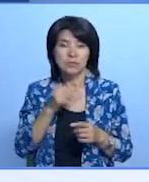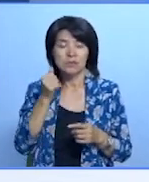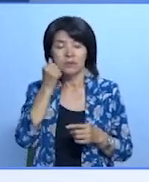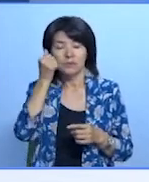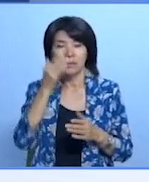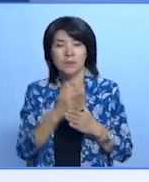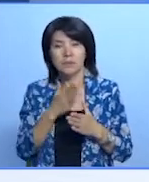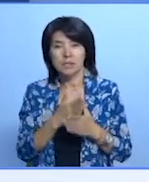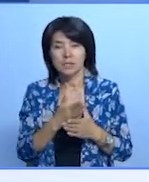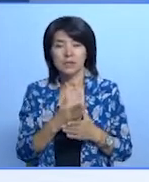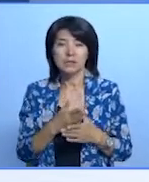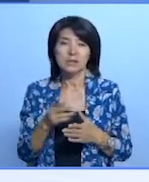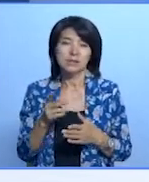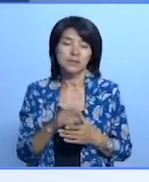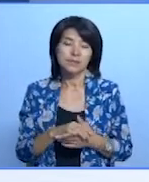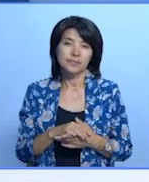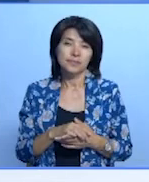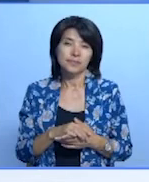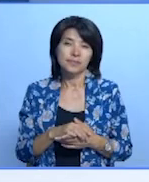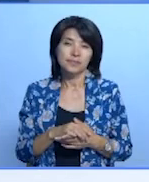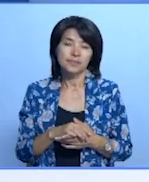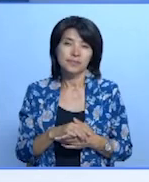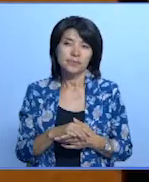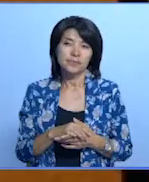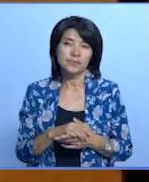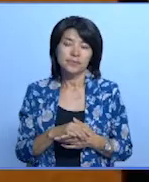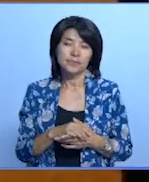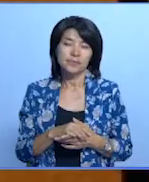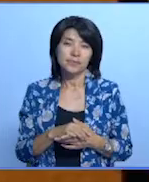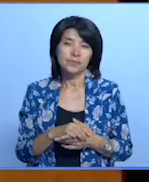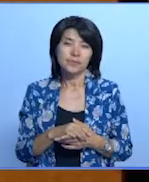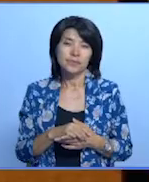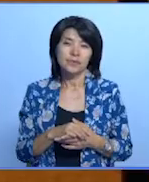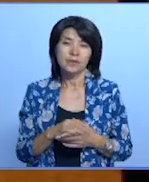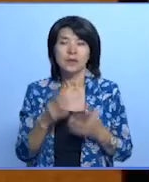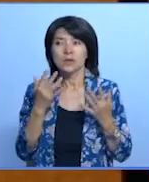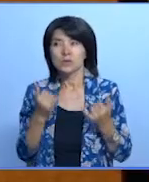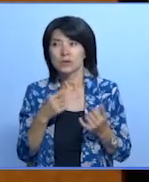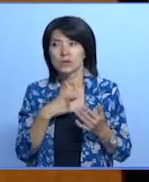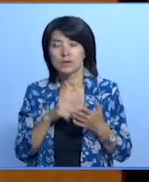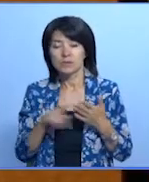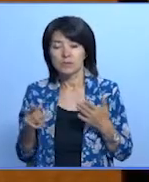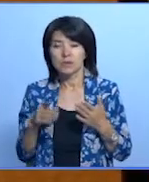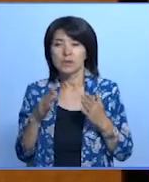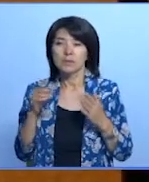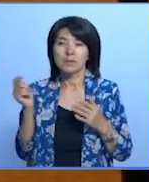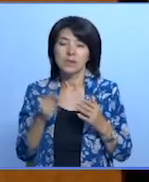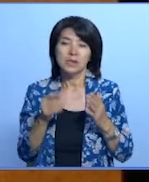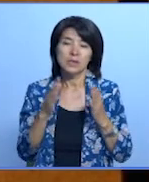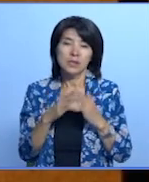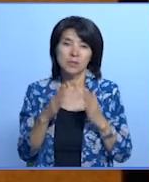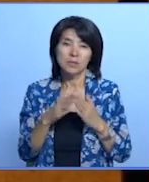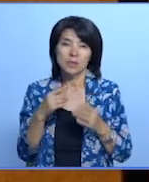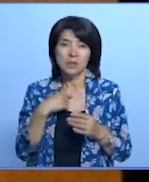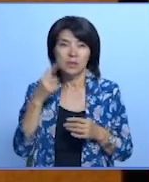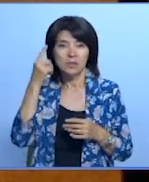чтобы поставить ее на ноги, невзирая на усталость и нагрузку. Сегодня я выписалась, приехала домой. И я